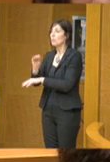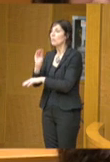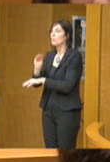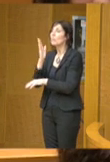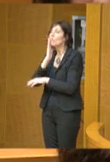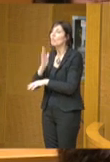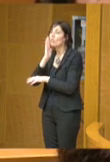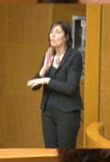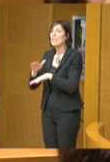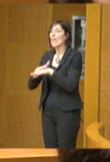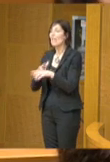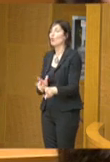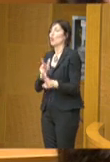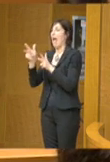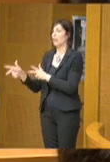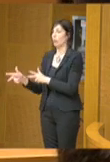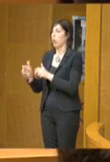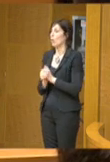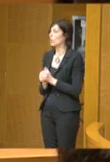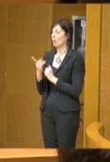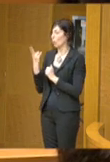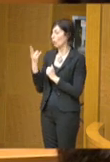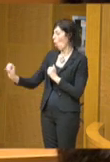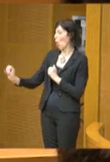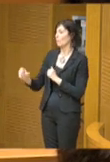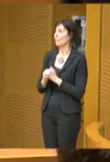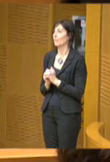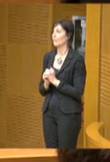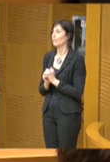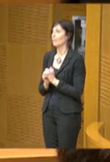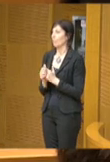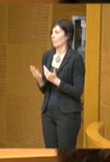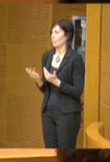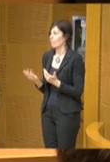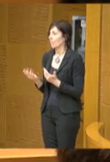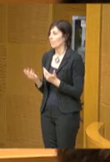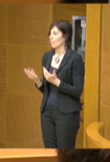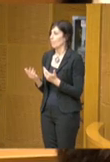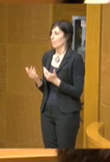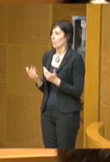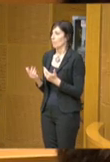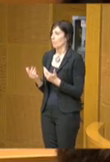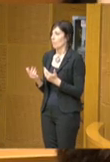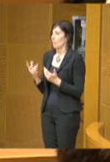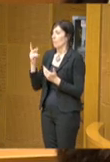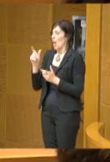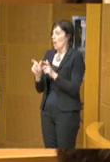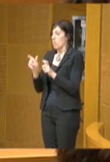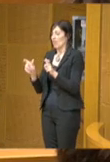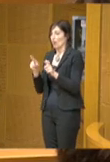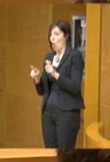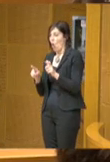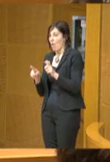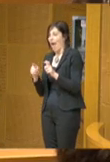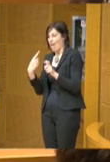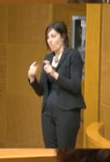servizio trasporto. Negato. A fronte di un primo rifiuto del personale incaricato sulla